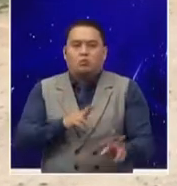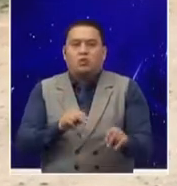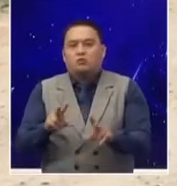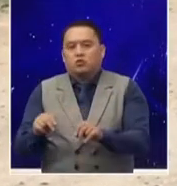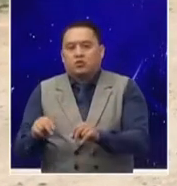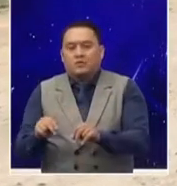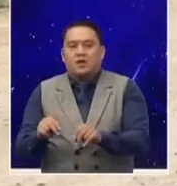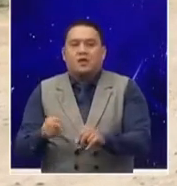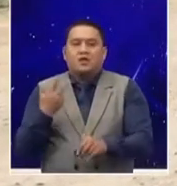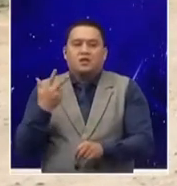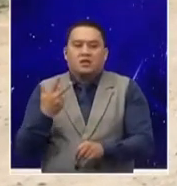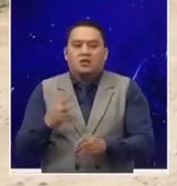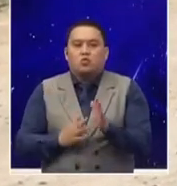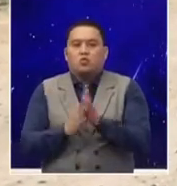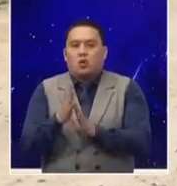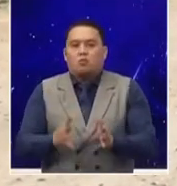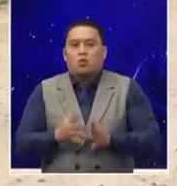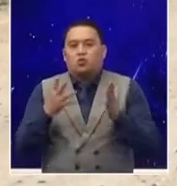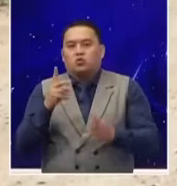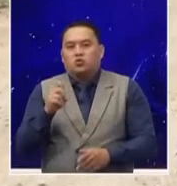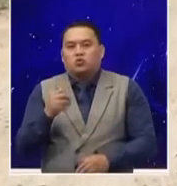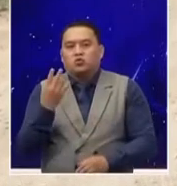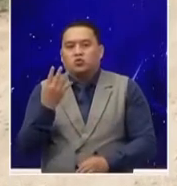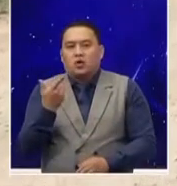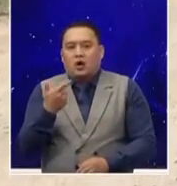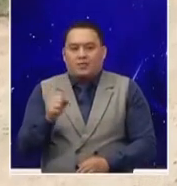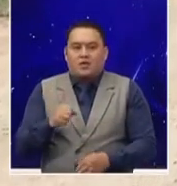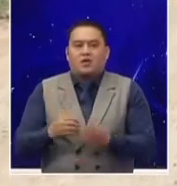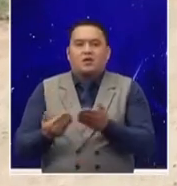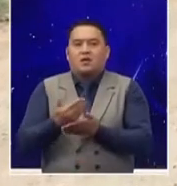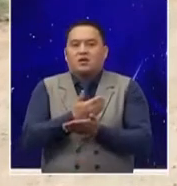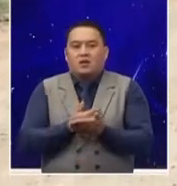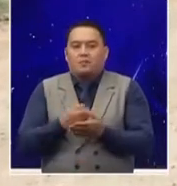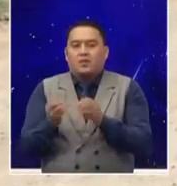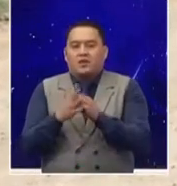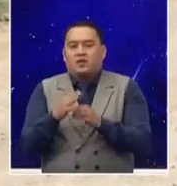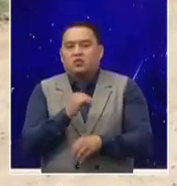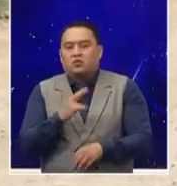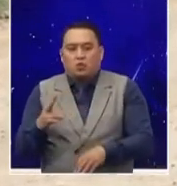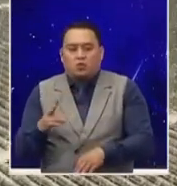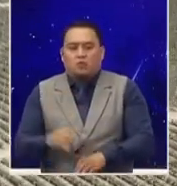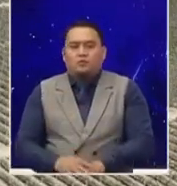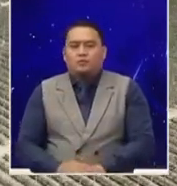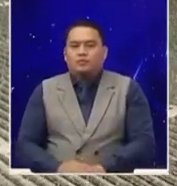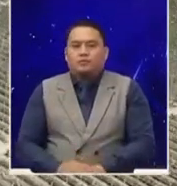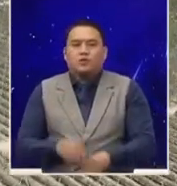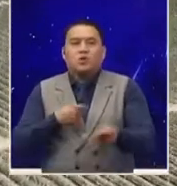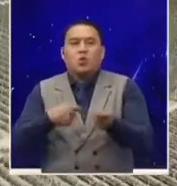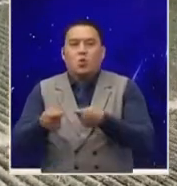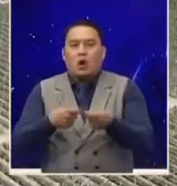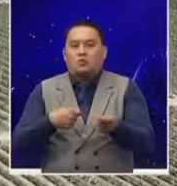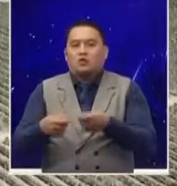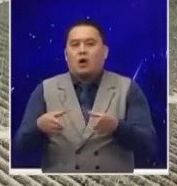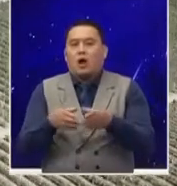благоприятны. Три вида черешни растут на более 400 гектарах. С гектара эти деревья дают по 15 тонн черешни. Руководство